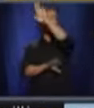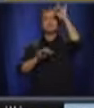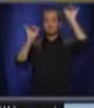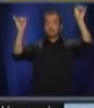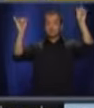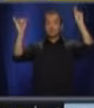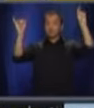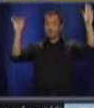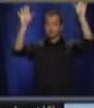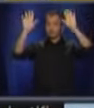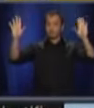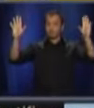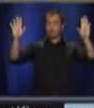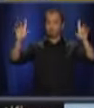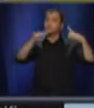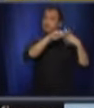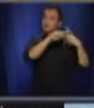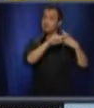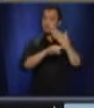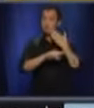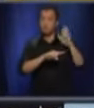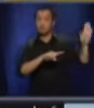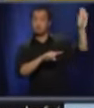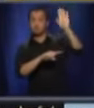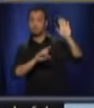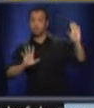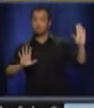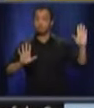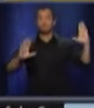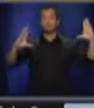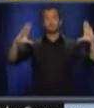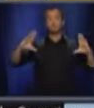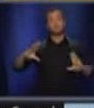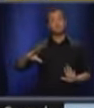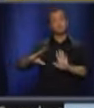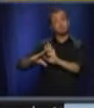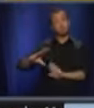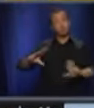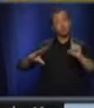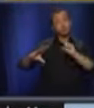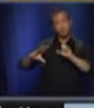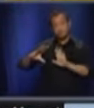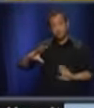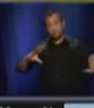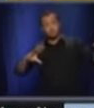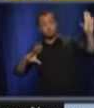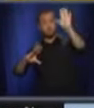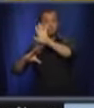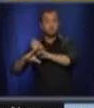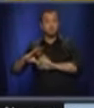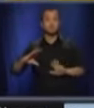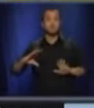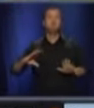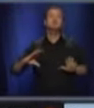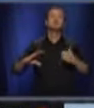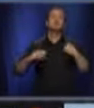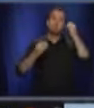restent en vert. Mais pour tout le Québec, nous avons ajusté